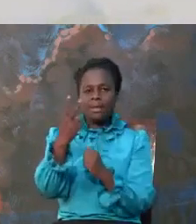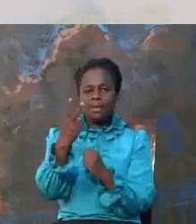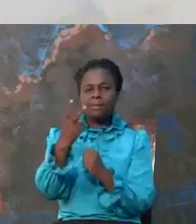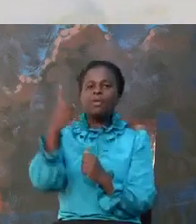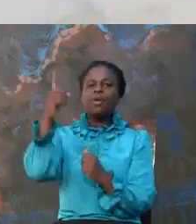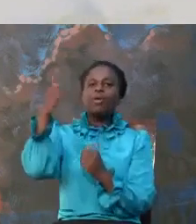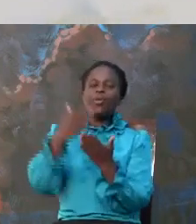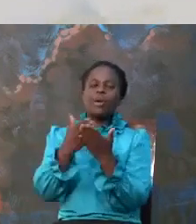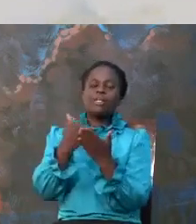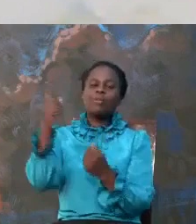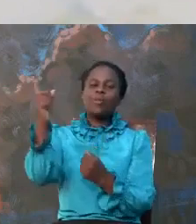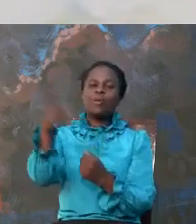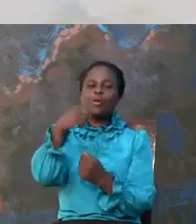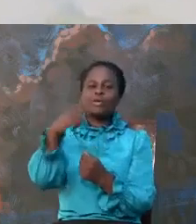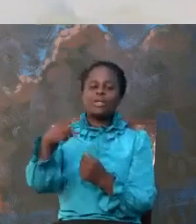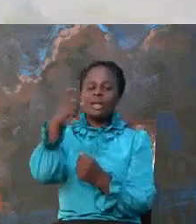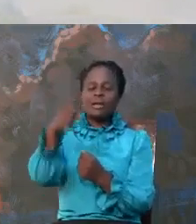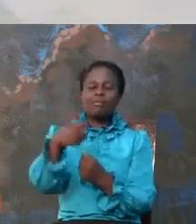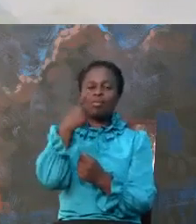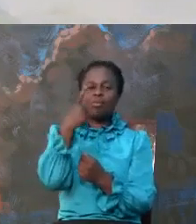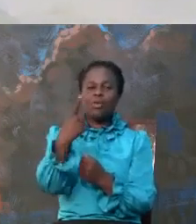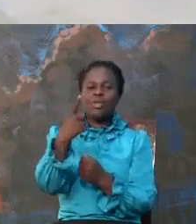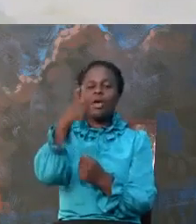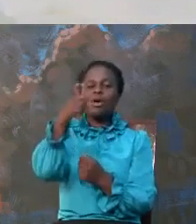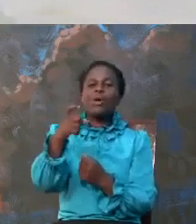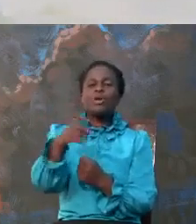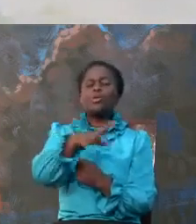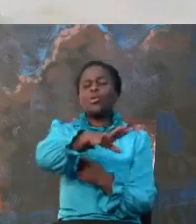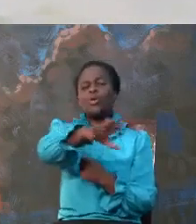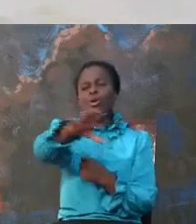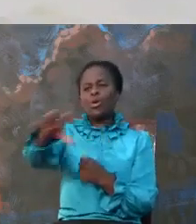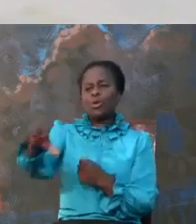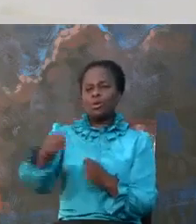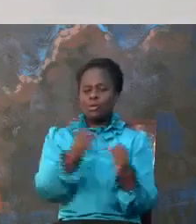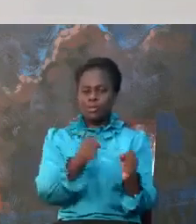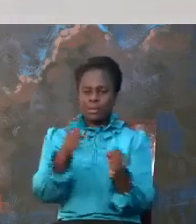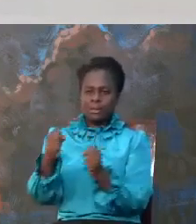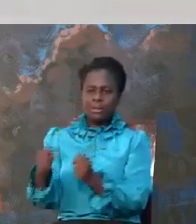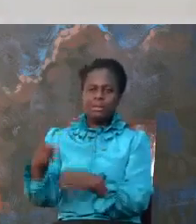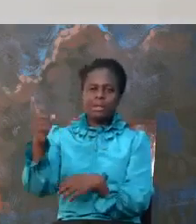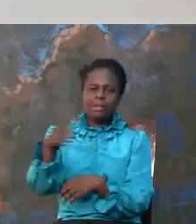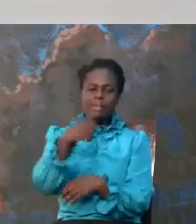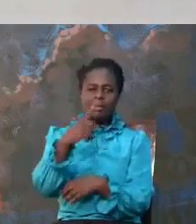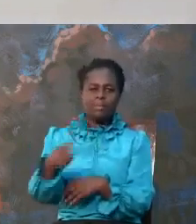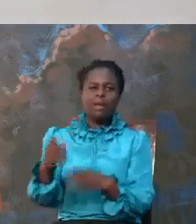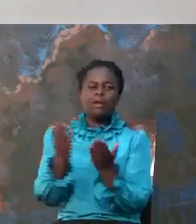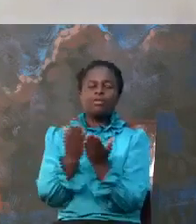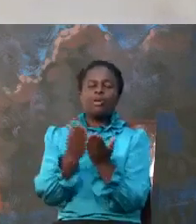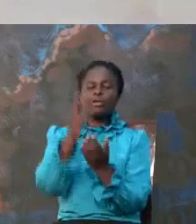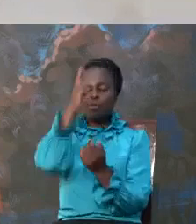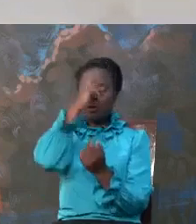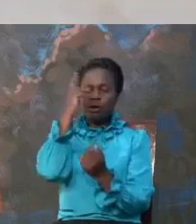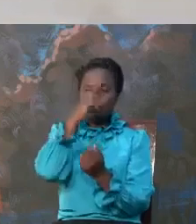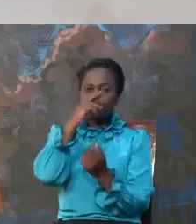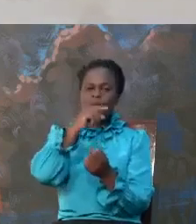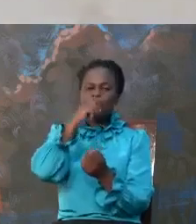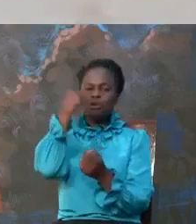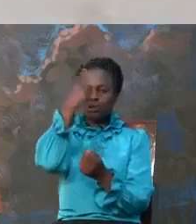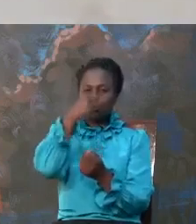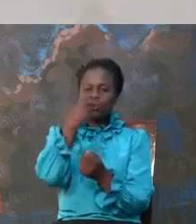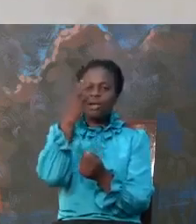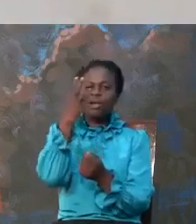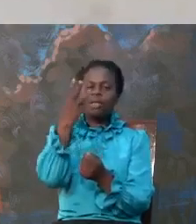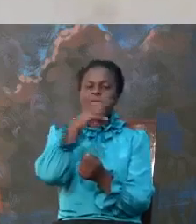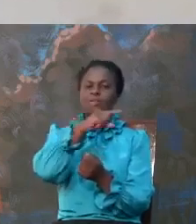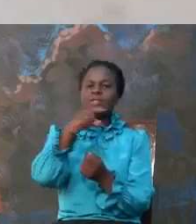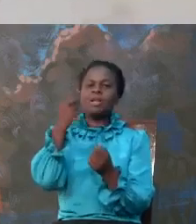mmoja watu wangapi wametenda dhambi? Wote. Tukasoma Warumi sura ya 3 mstari wa 23. Kwa maana